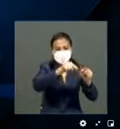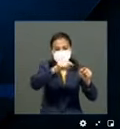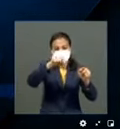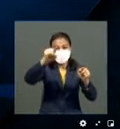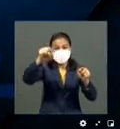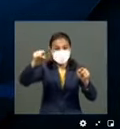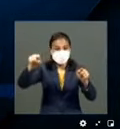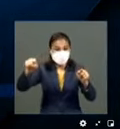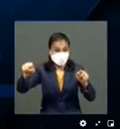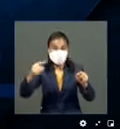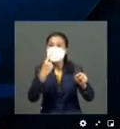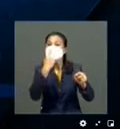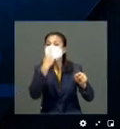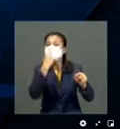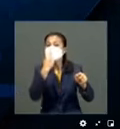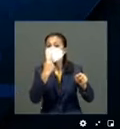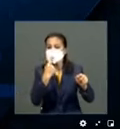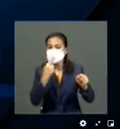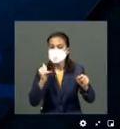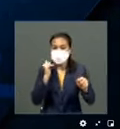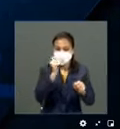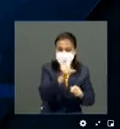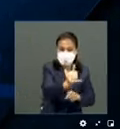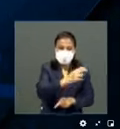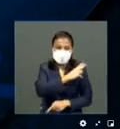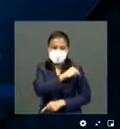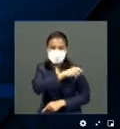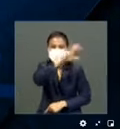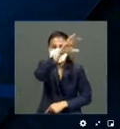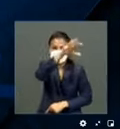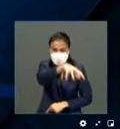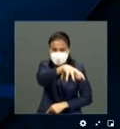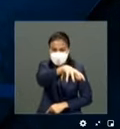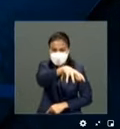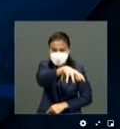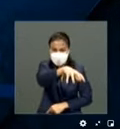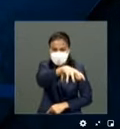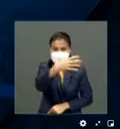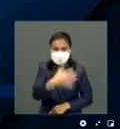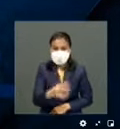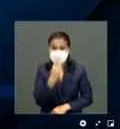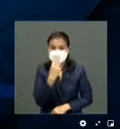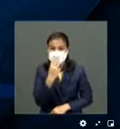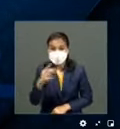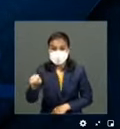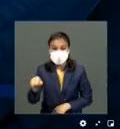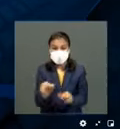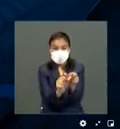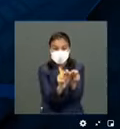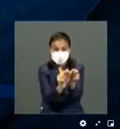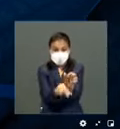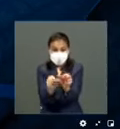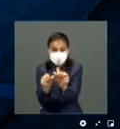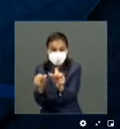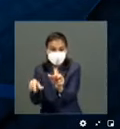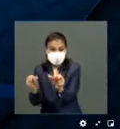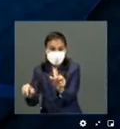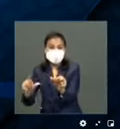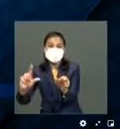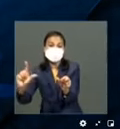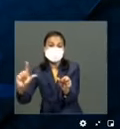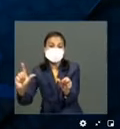ผู้ป่วยไปตรวจที่โรงพยาบาลหรือสถานพยาบาลนะคะกราฟแท่งข้างหลังเป็นสีเหลื